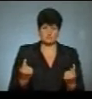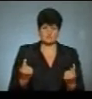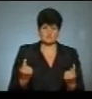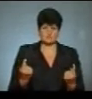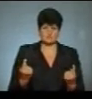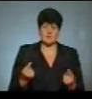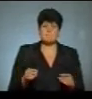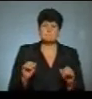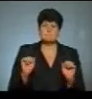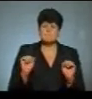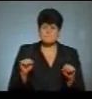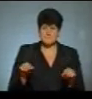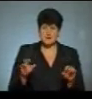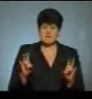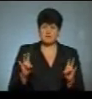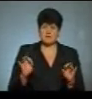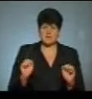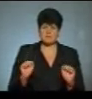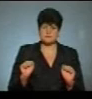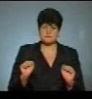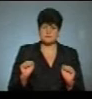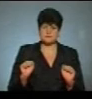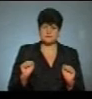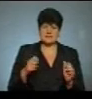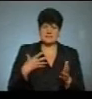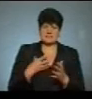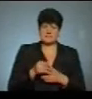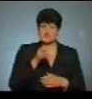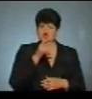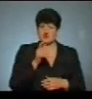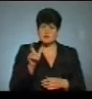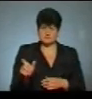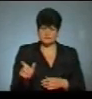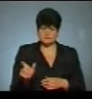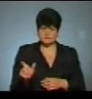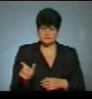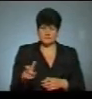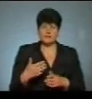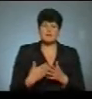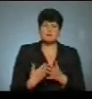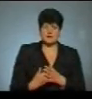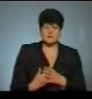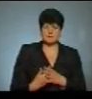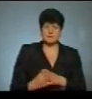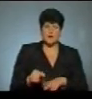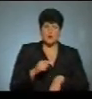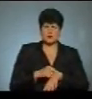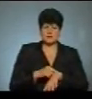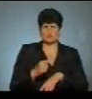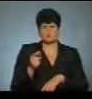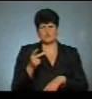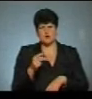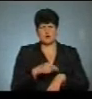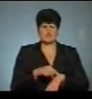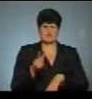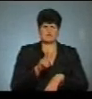один одному право на свій час. Тобто, скажімо, щоб годину, півтора години